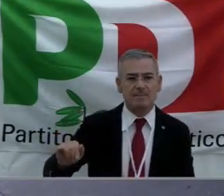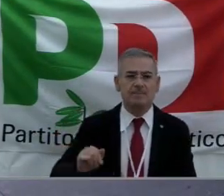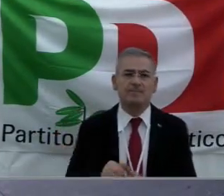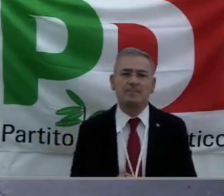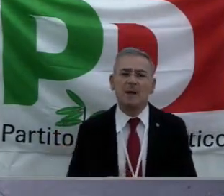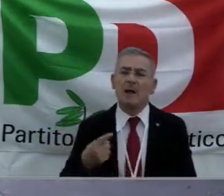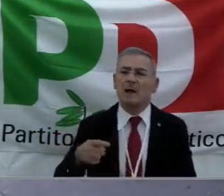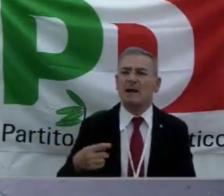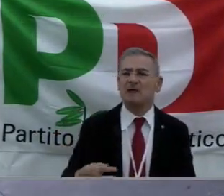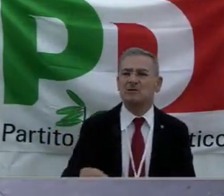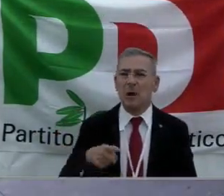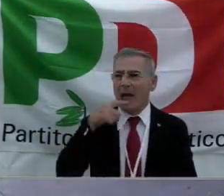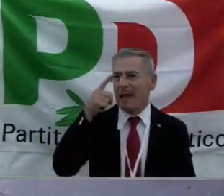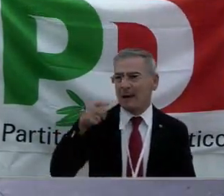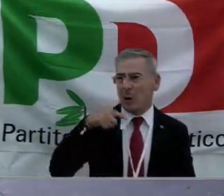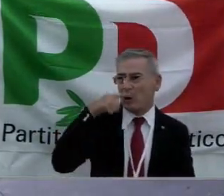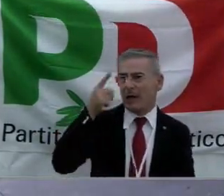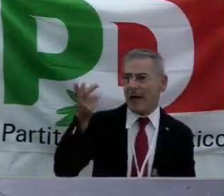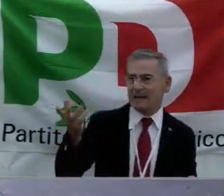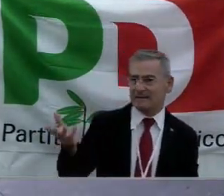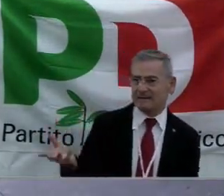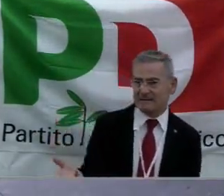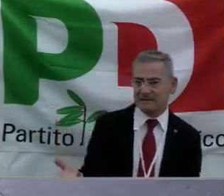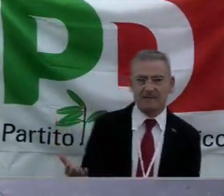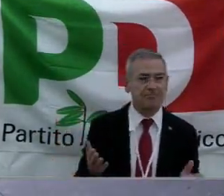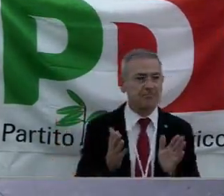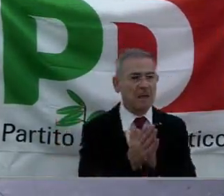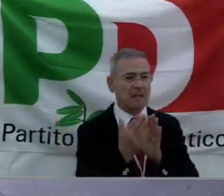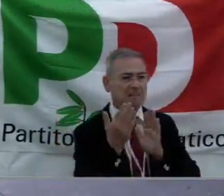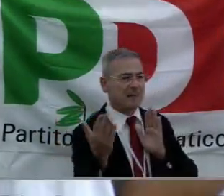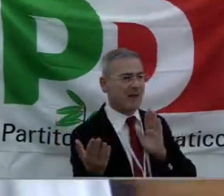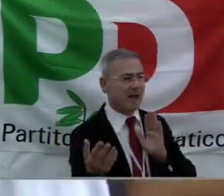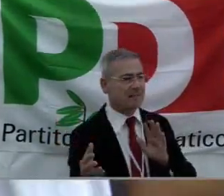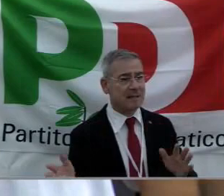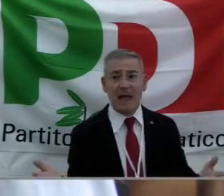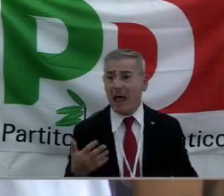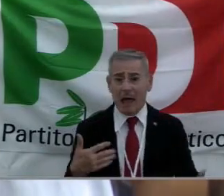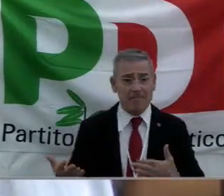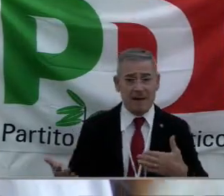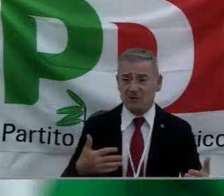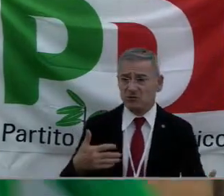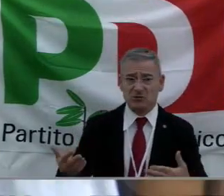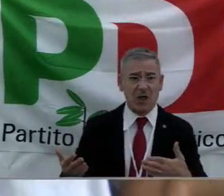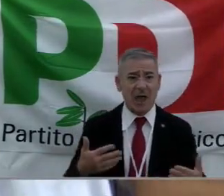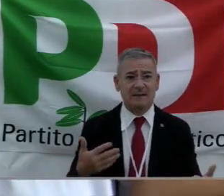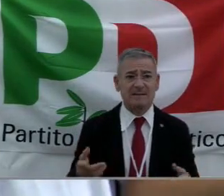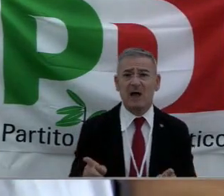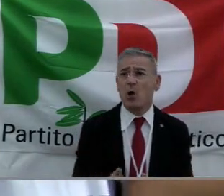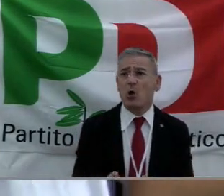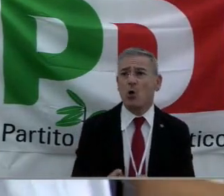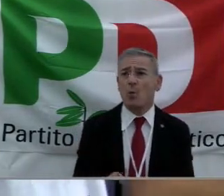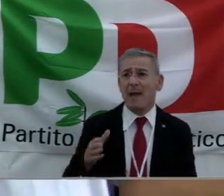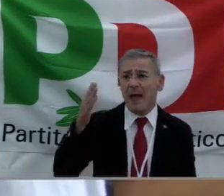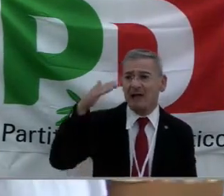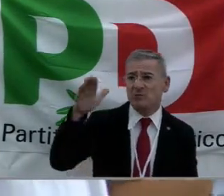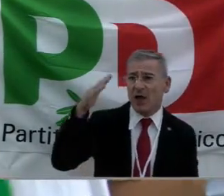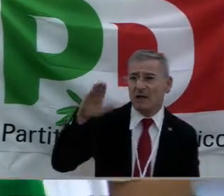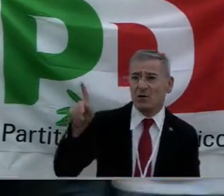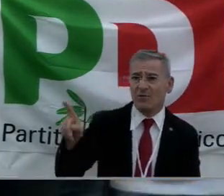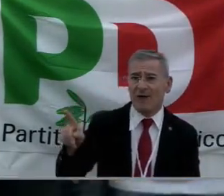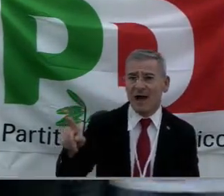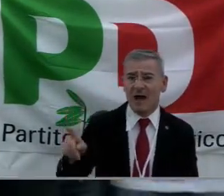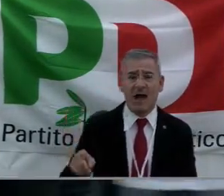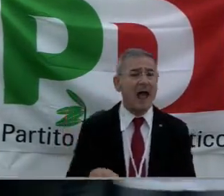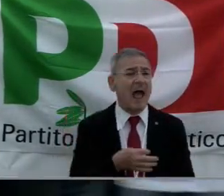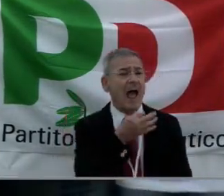con la sua arroganza di fronte a un'emergenza come quella di Genova.